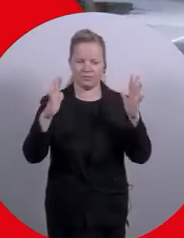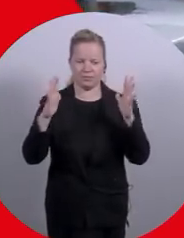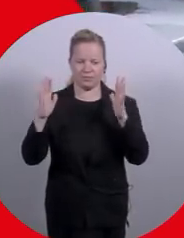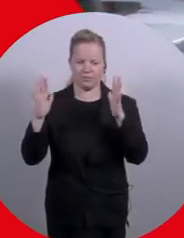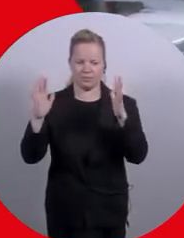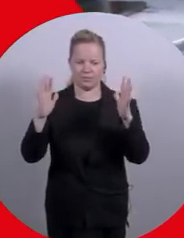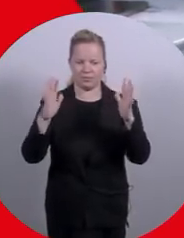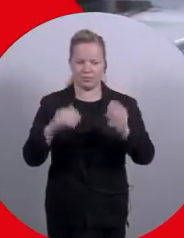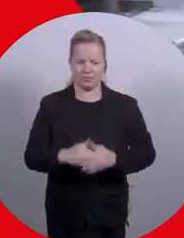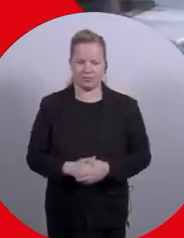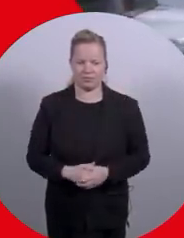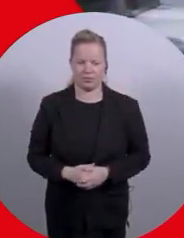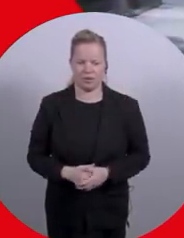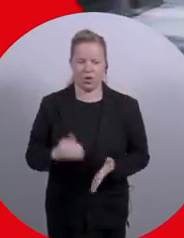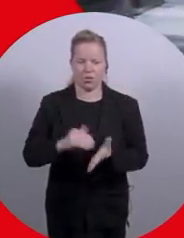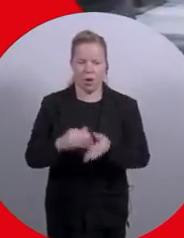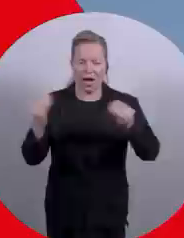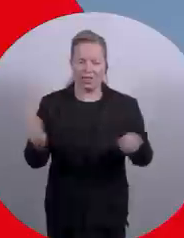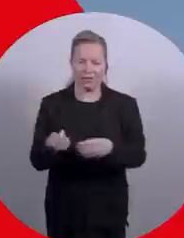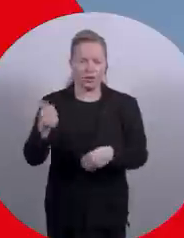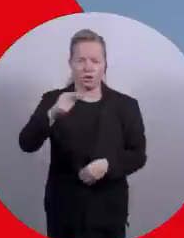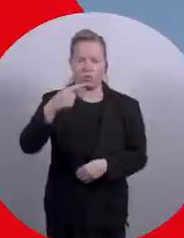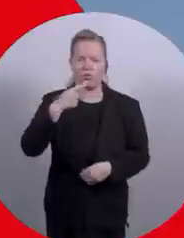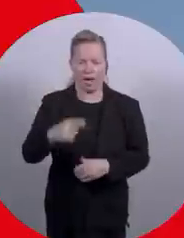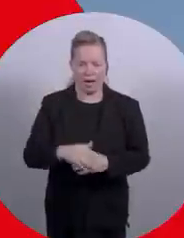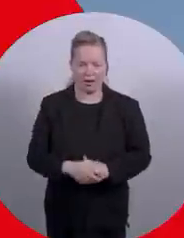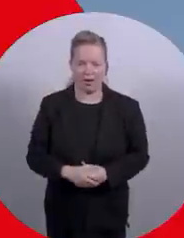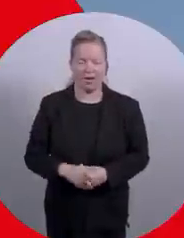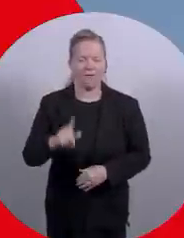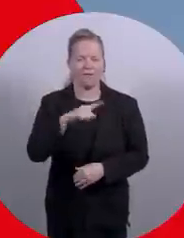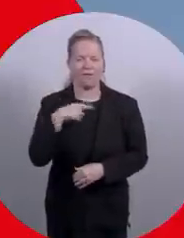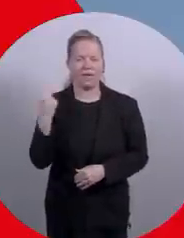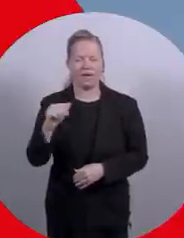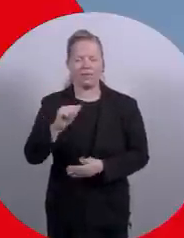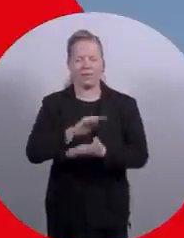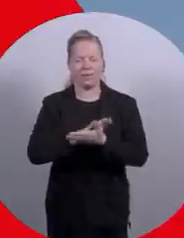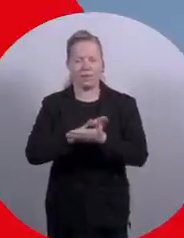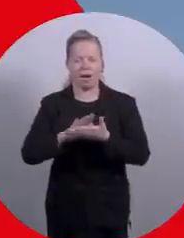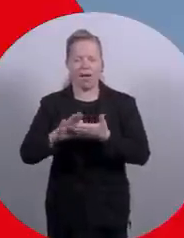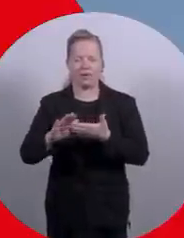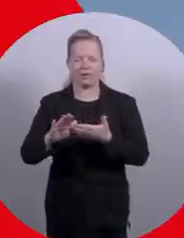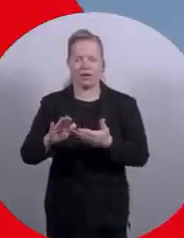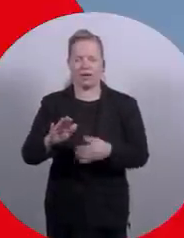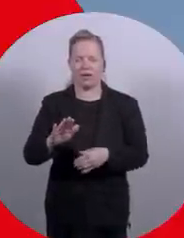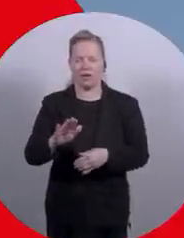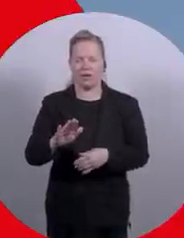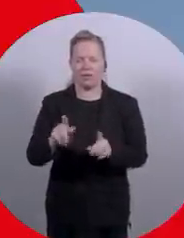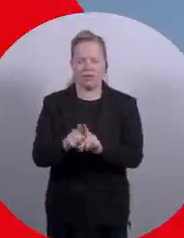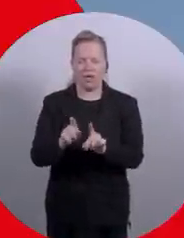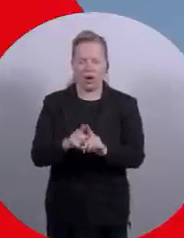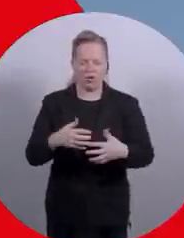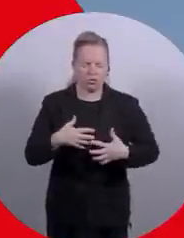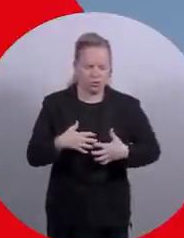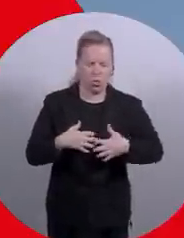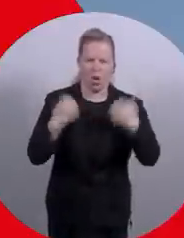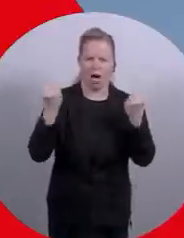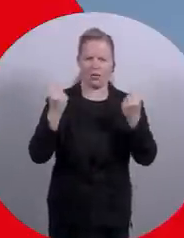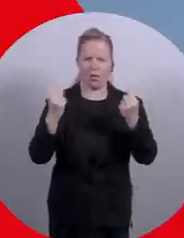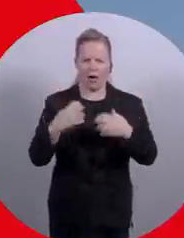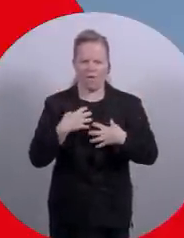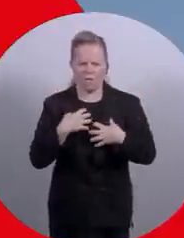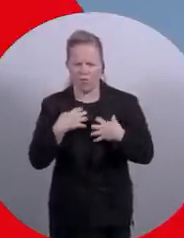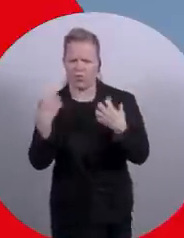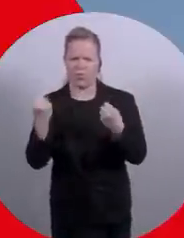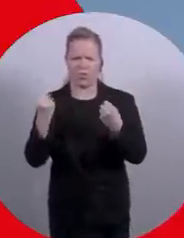lasst mir noch was dazu sagen und wir haben uns nie verleiten lassen dass wir irgendwie mal anfangen unseren Zorn unsere Wut über all diese